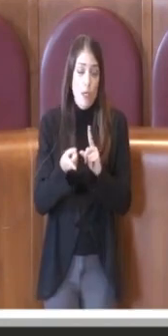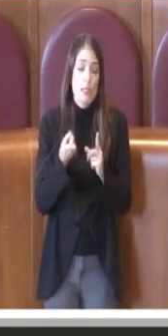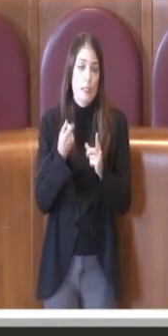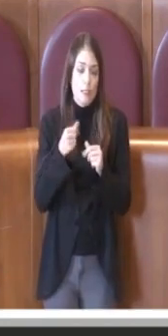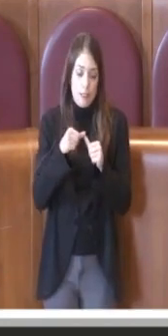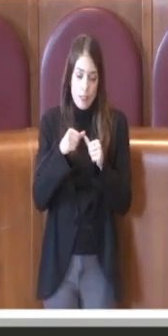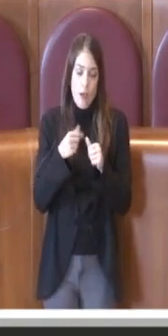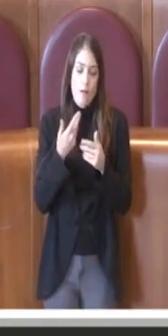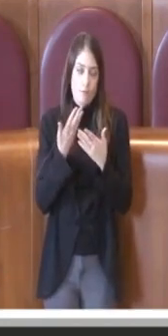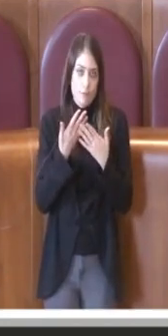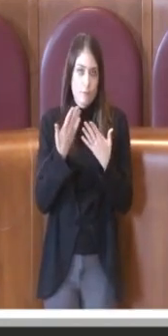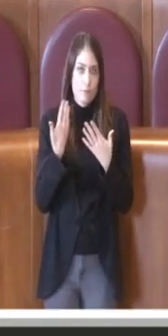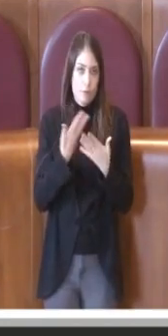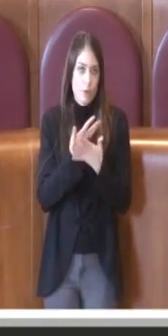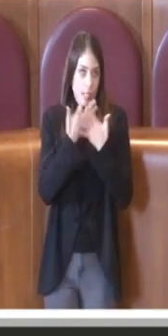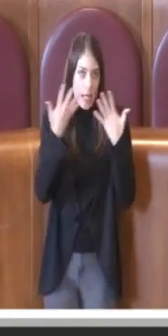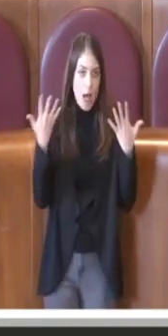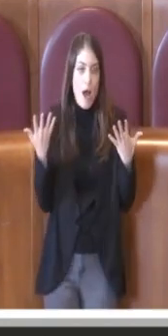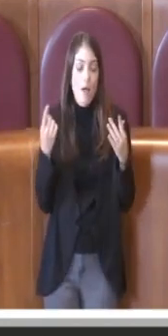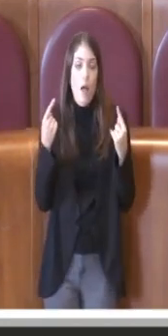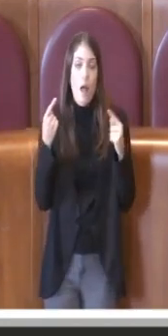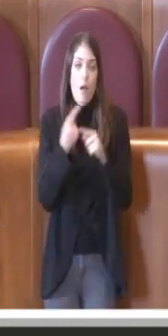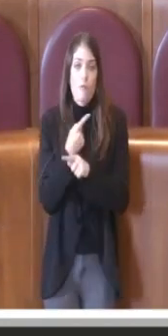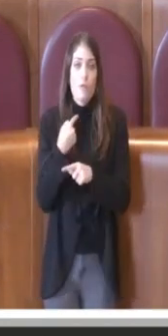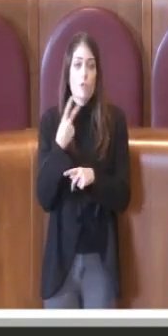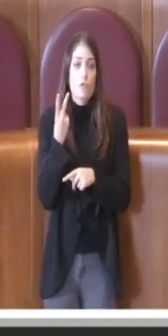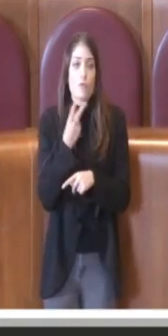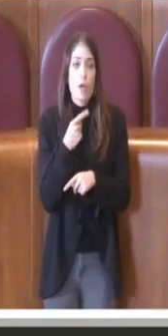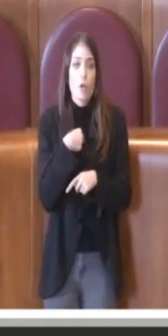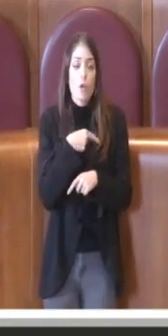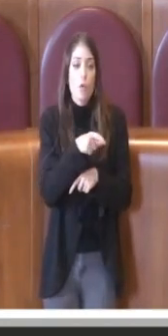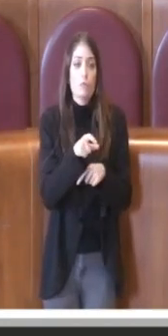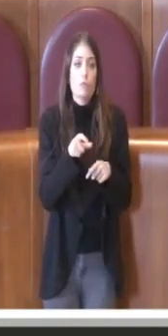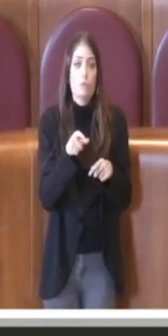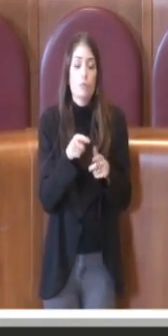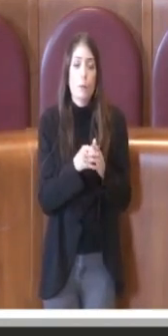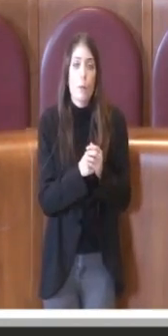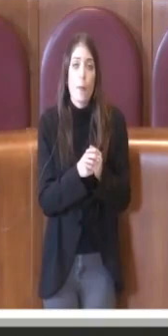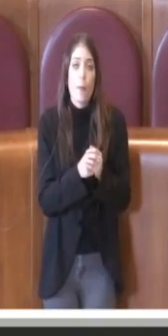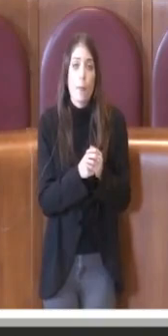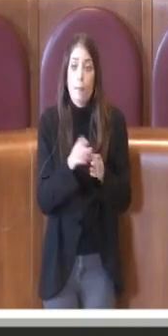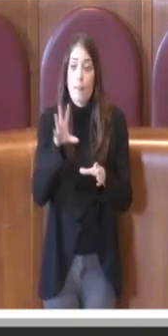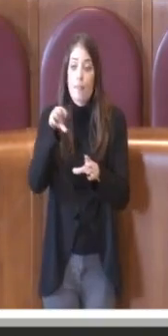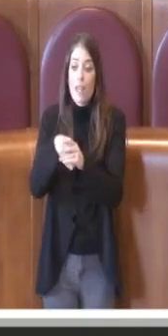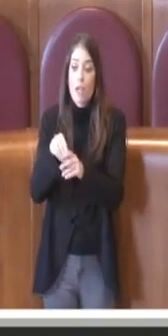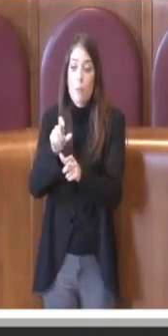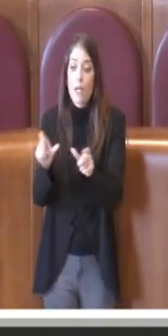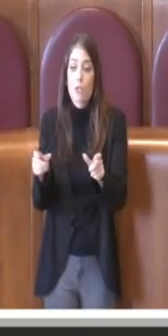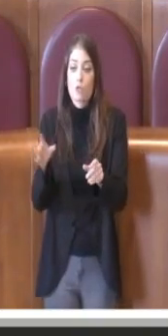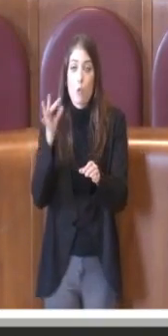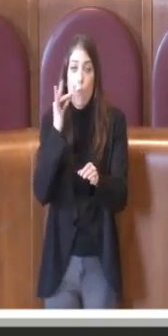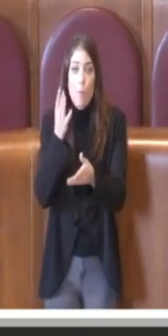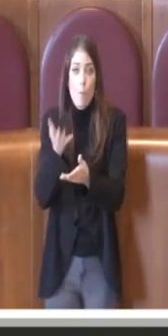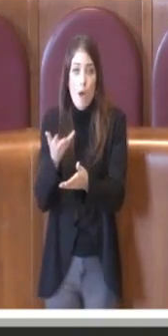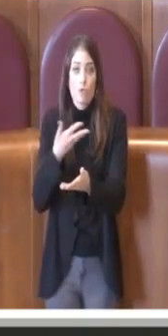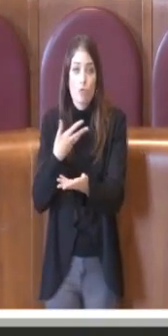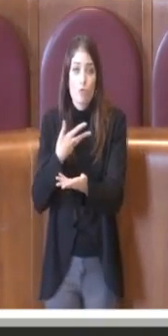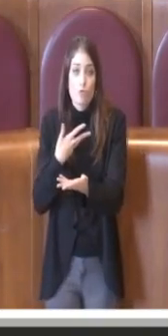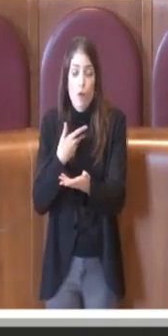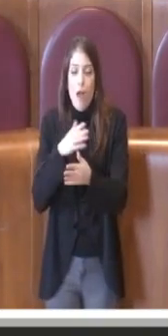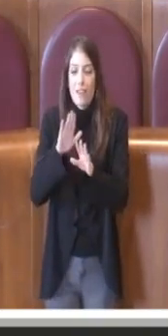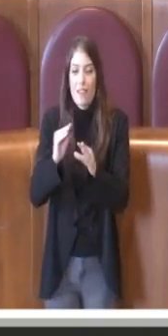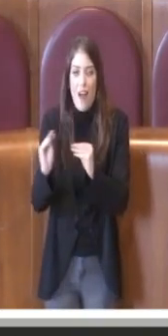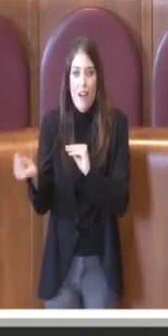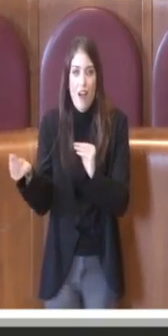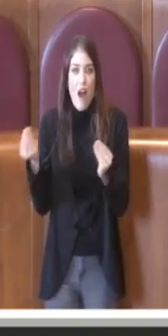ed invece non si creano minimamente il problema degli individui che vi abitano all'interno, dei molti ragazzi che